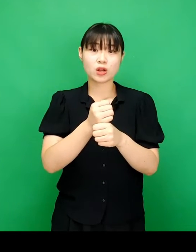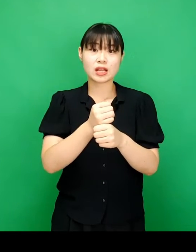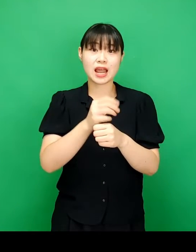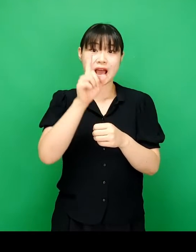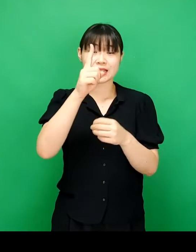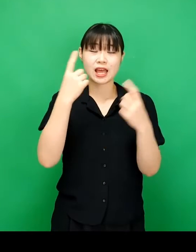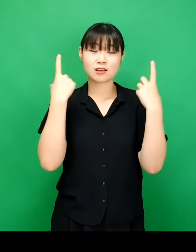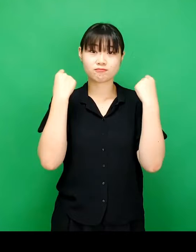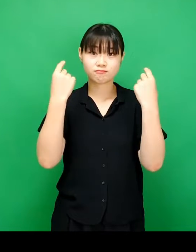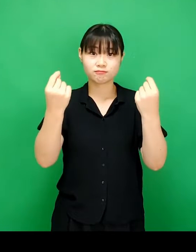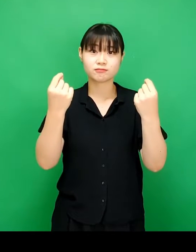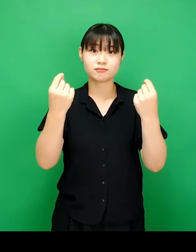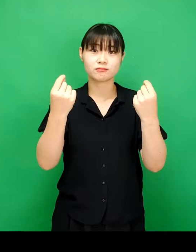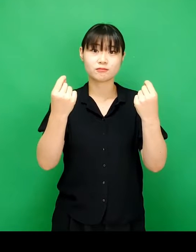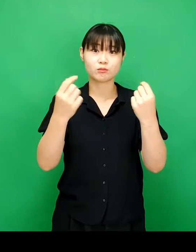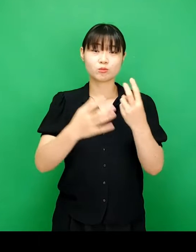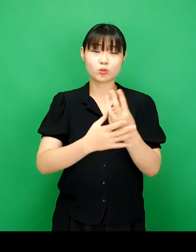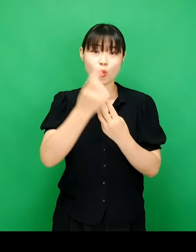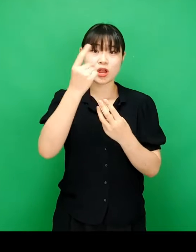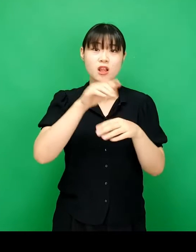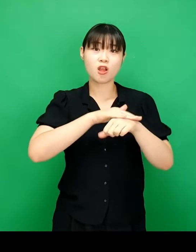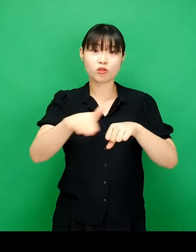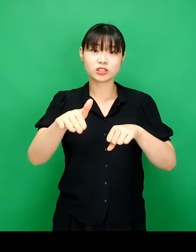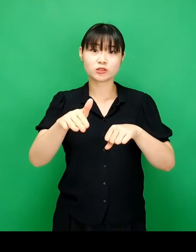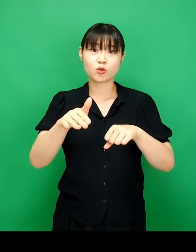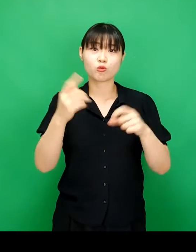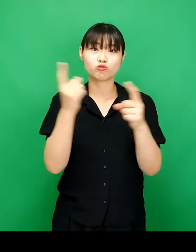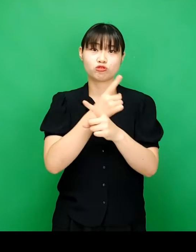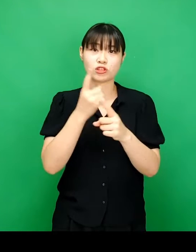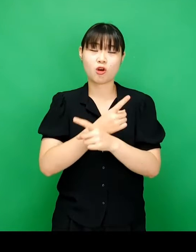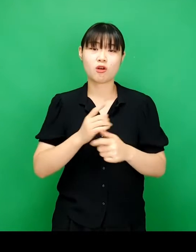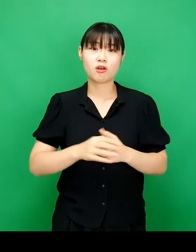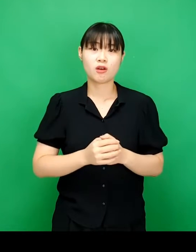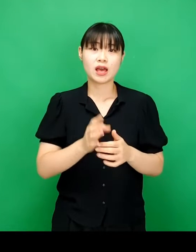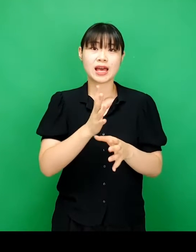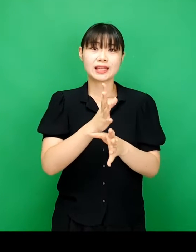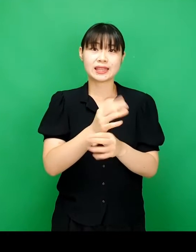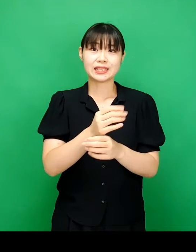형태의 후원자 생년월일이 하나의 일관된 형식으로 수정됐습니다.